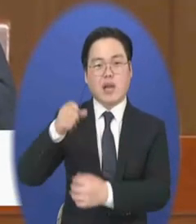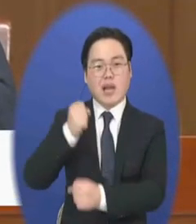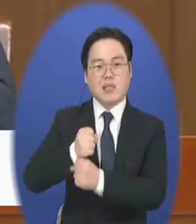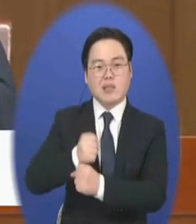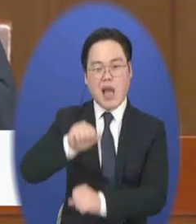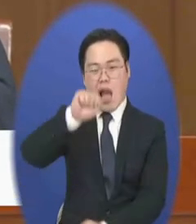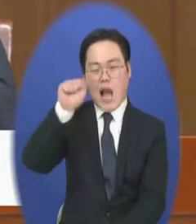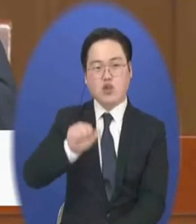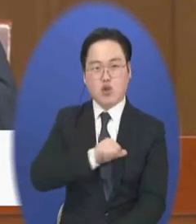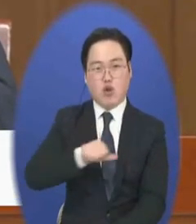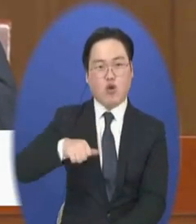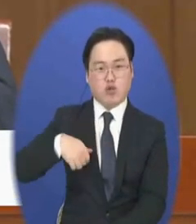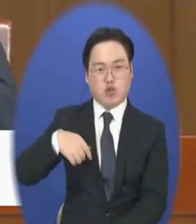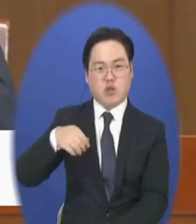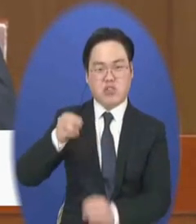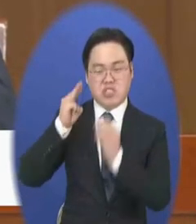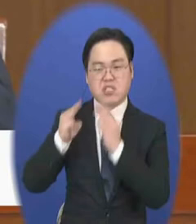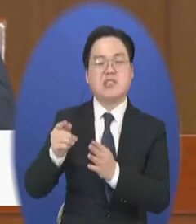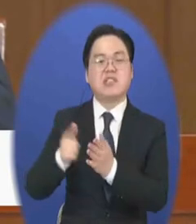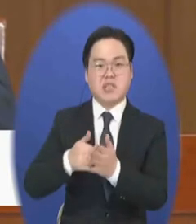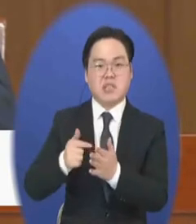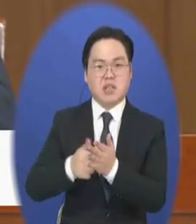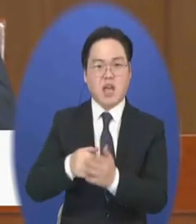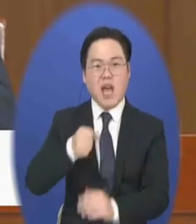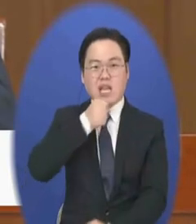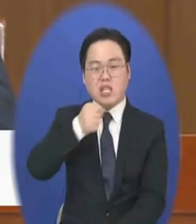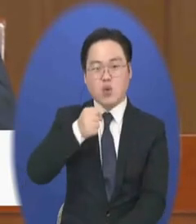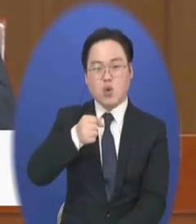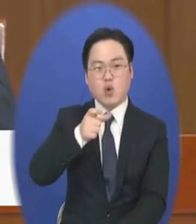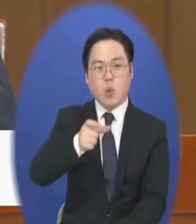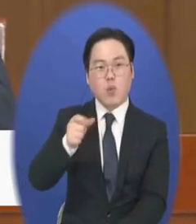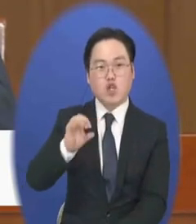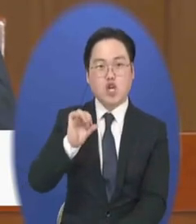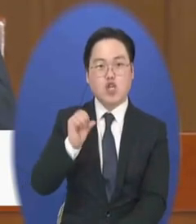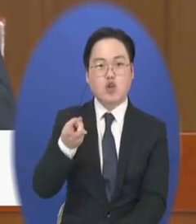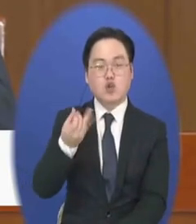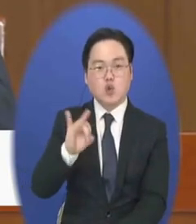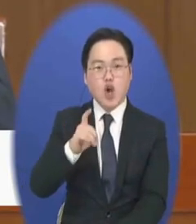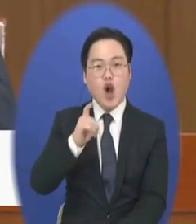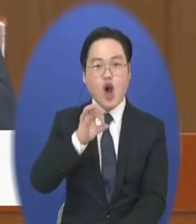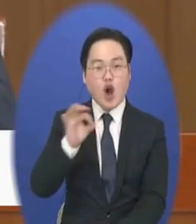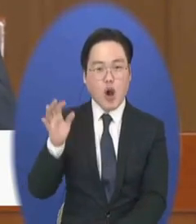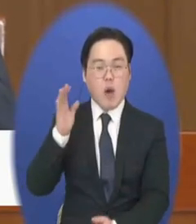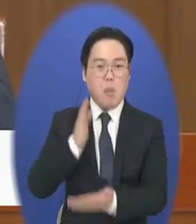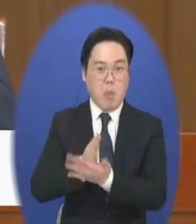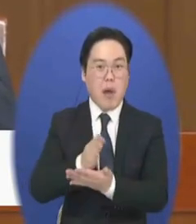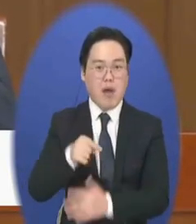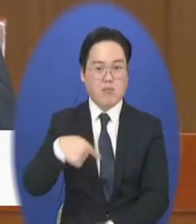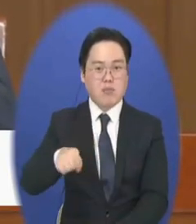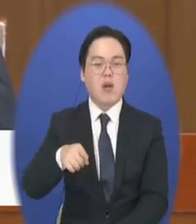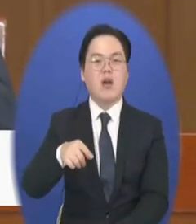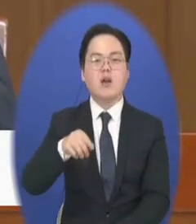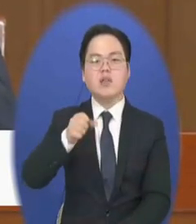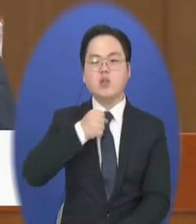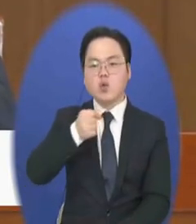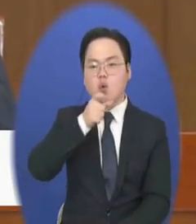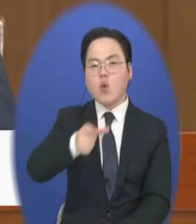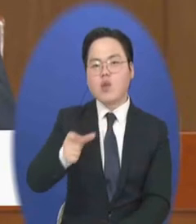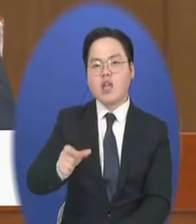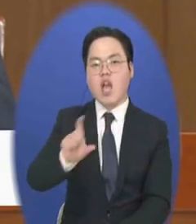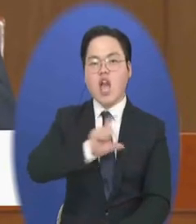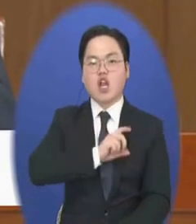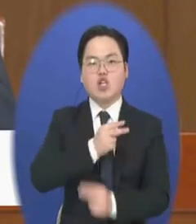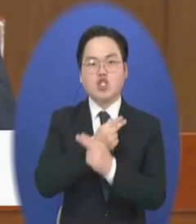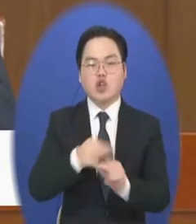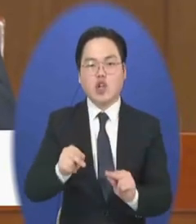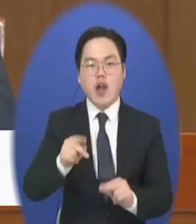асуудлыг шийдэж явах нь зүйтэй л гэж боддоо шүү дээ. Одоо сэтгүүлчдийн ёс зүйн хороо гэж байна. Аа сэтгүүлч нарыг аль болохоор одоо сэтгүүлч хүний эрх чөлөө, хэвлэл